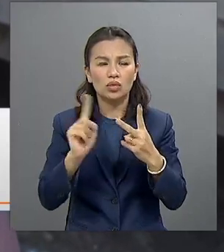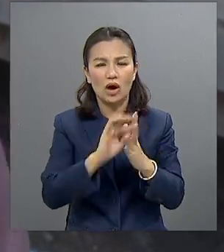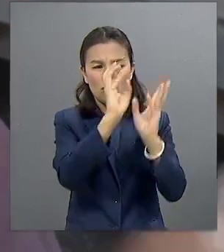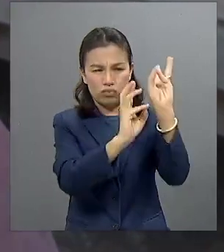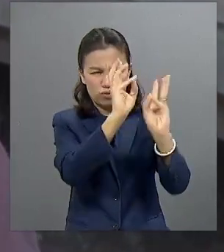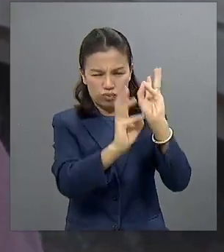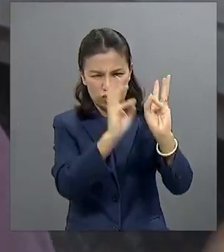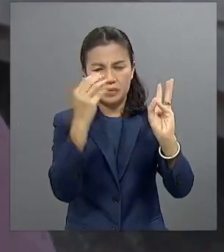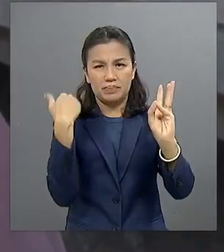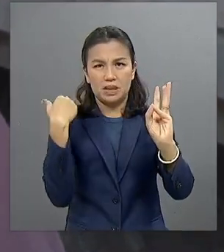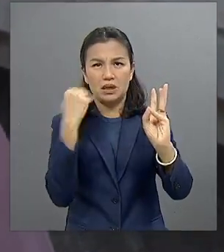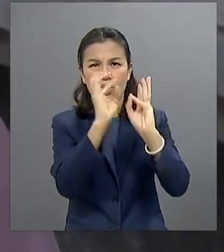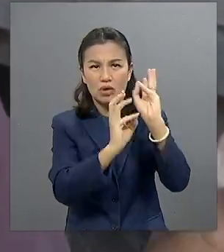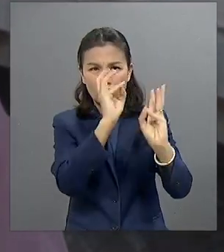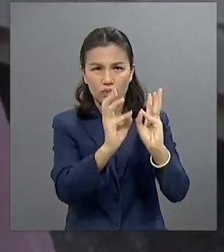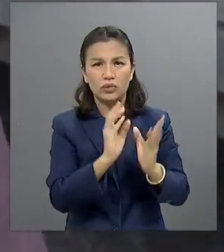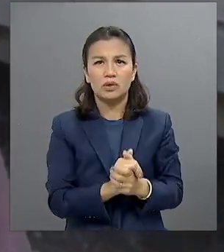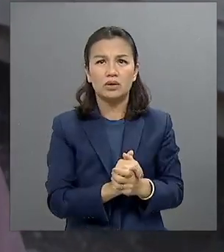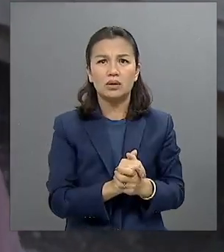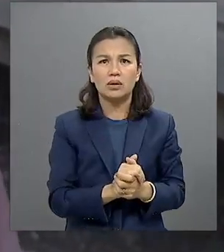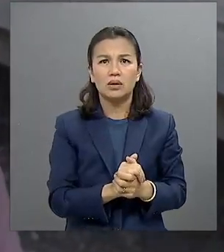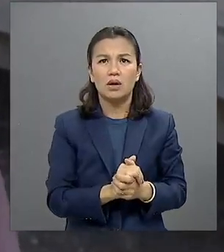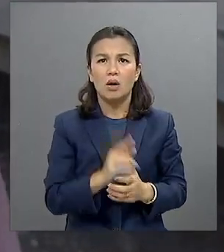ล้วก็พอเนี่ยพอย่างเข้าหน้าฝนก็คือ